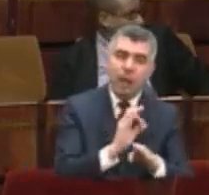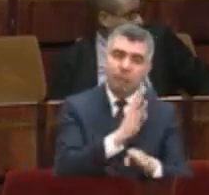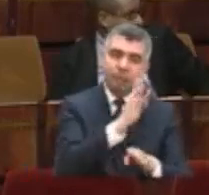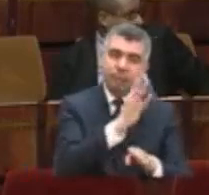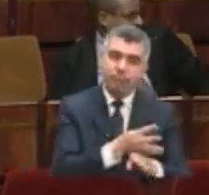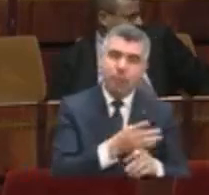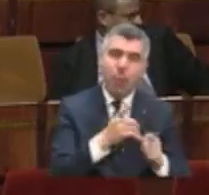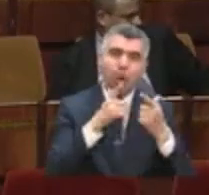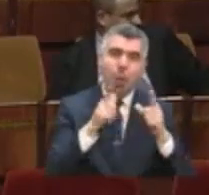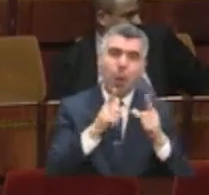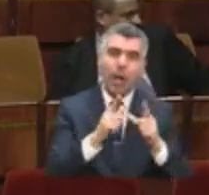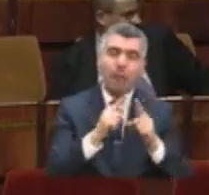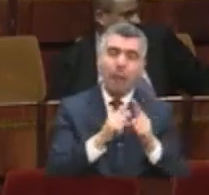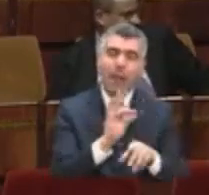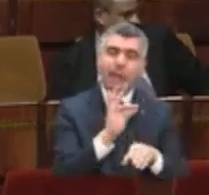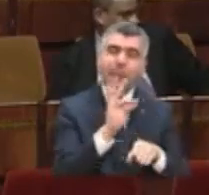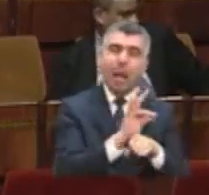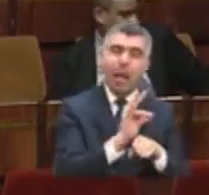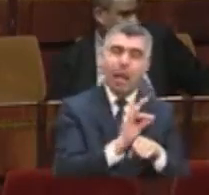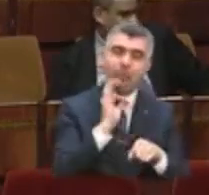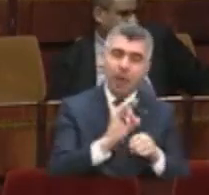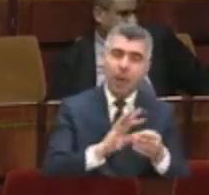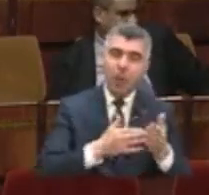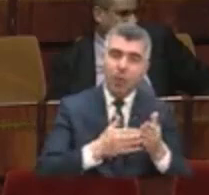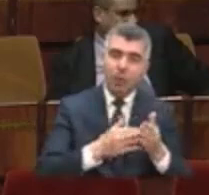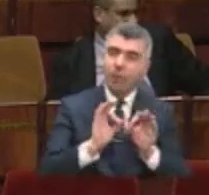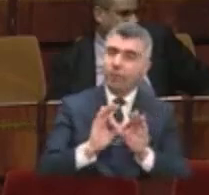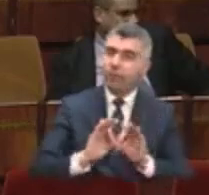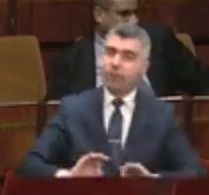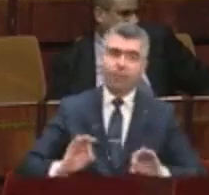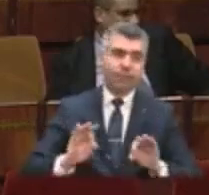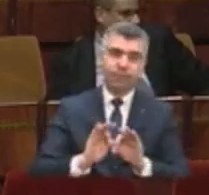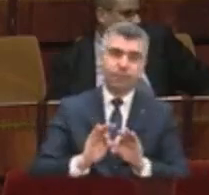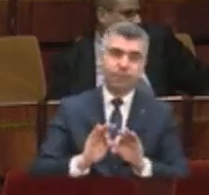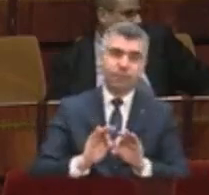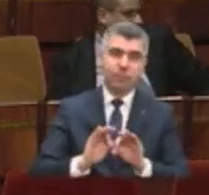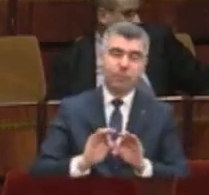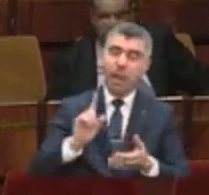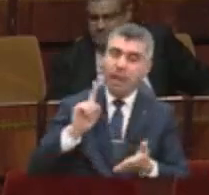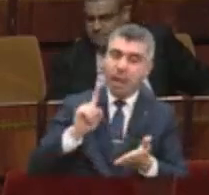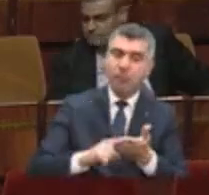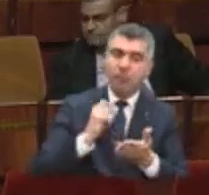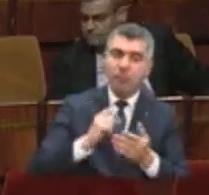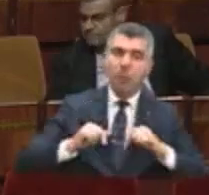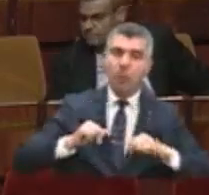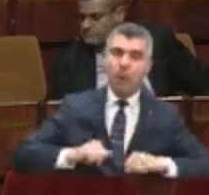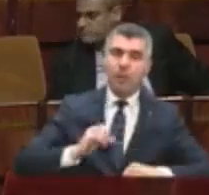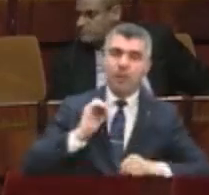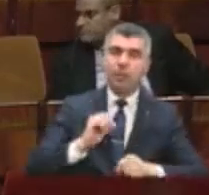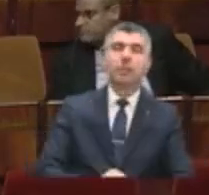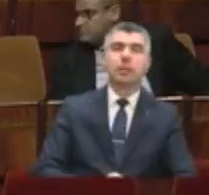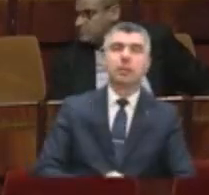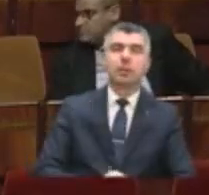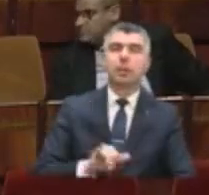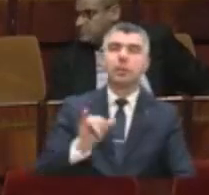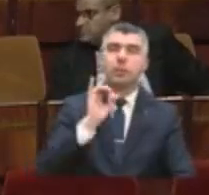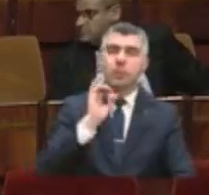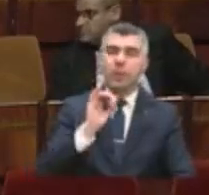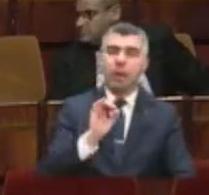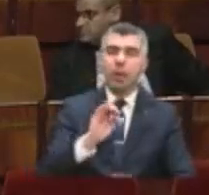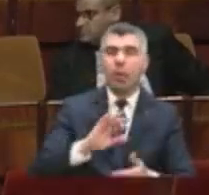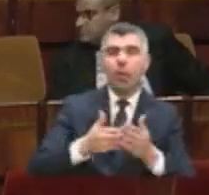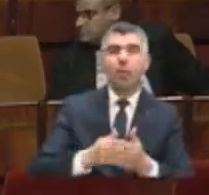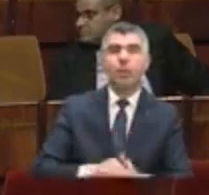ولغات التعليم، تعلم ولغات التعليم. وعليه لابد السيد الوزير أن نشير إلى أن أهم ما يمكن أن نأخذه بعين